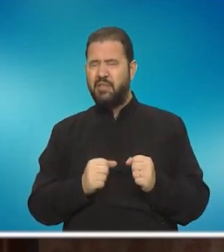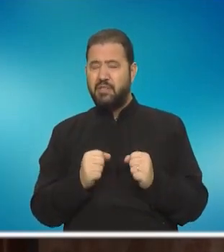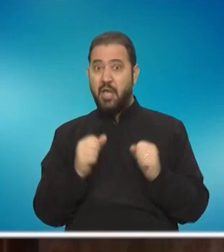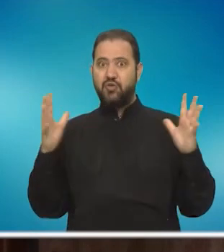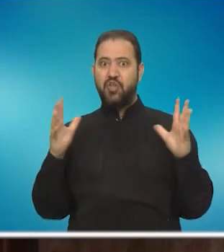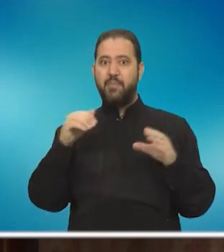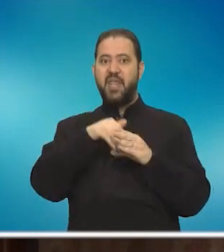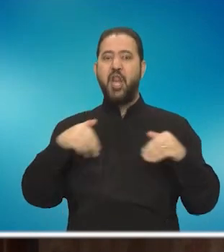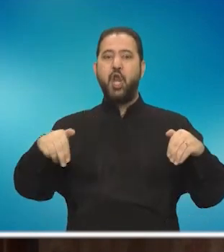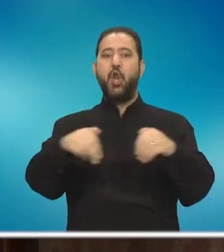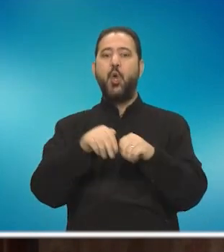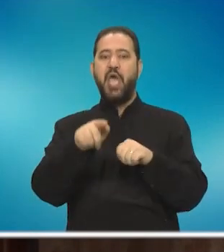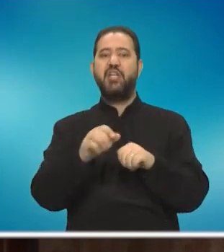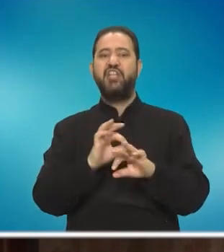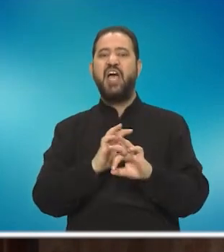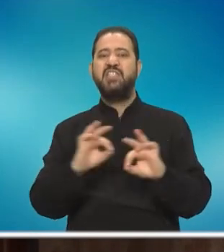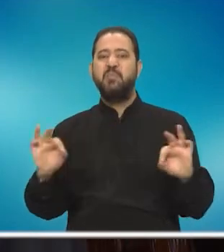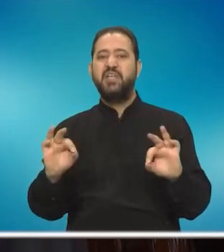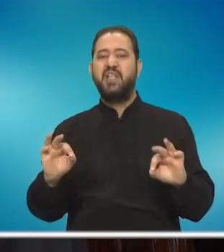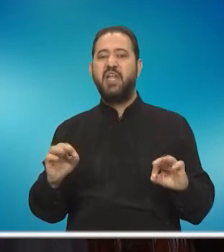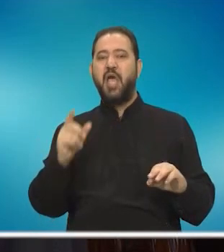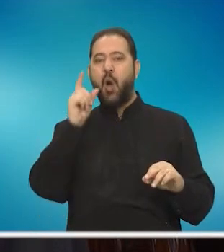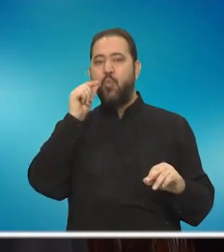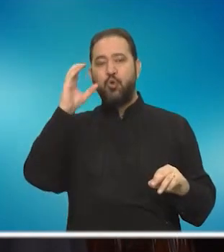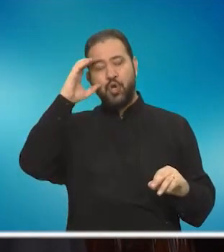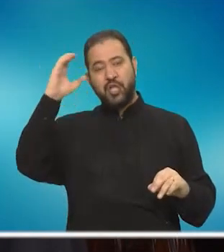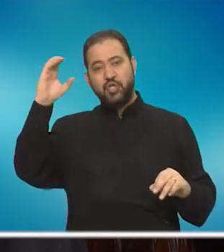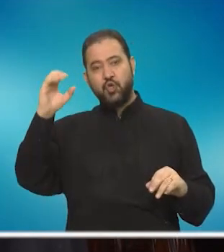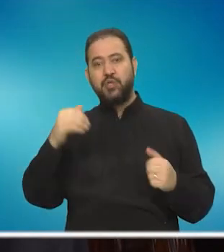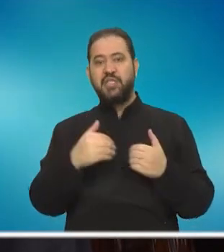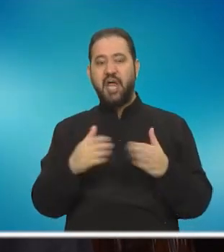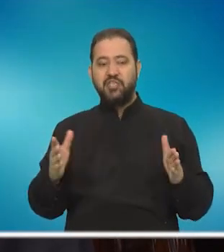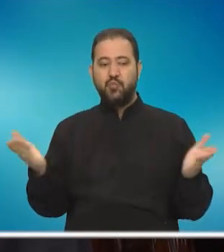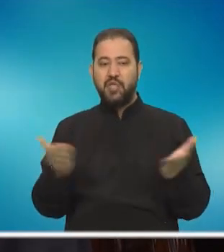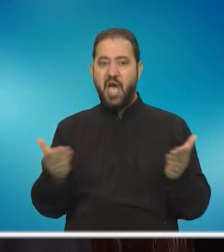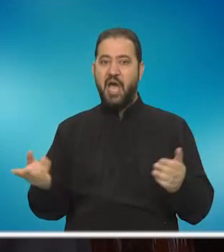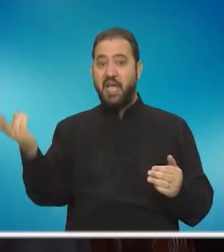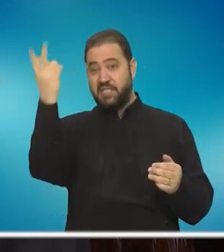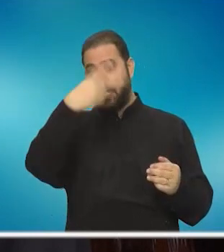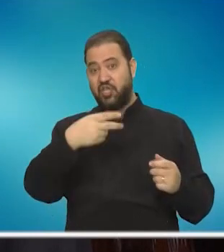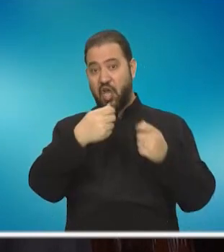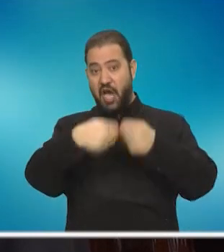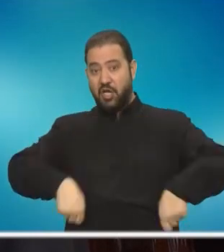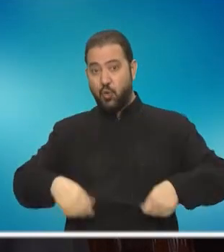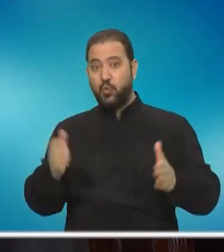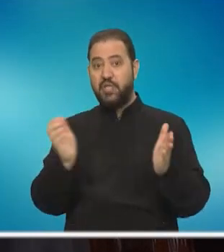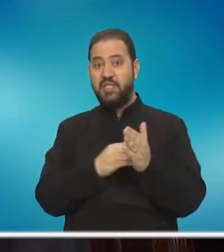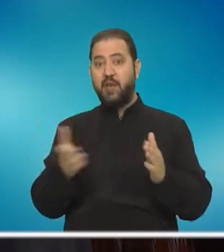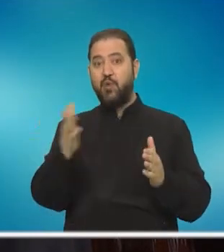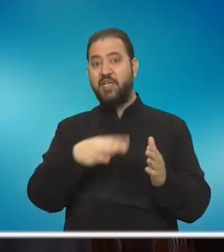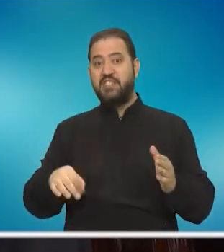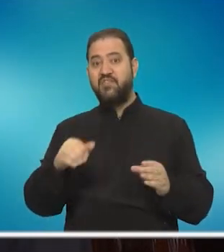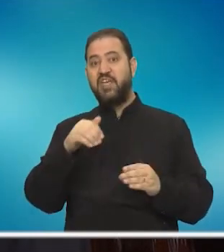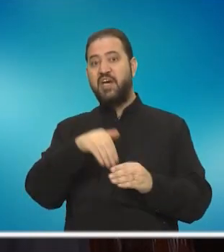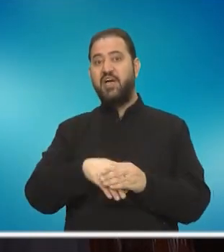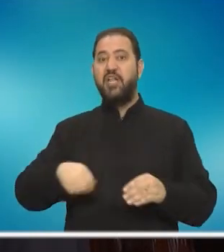în noi acea simplitate a creștinului primar care înțelegea că totul trebuie să